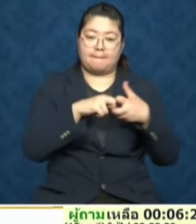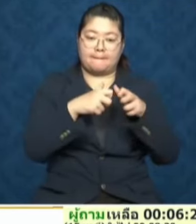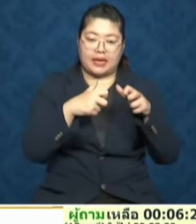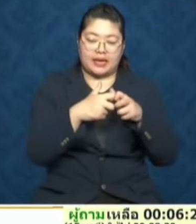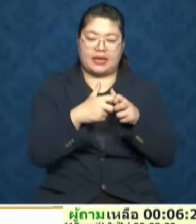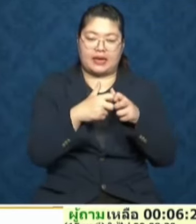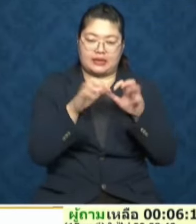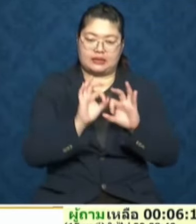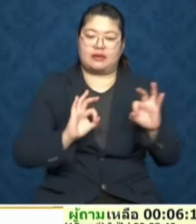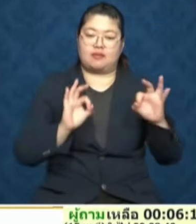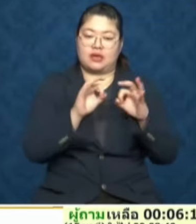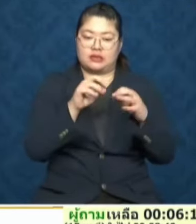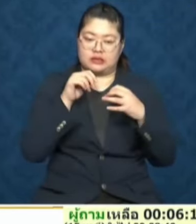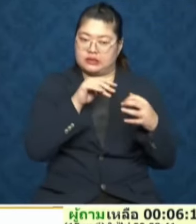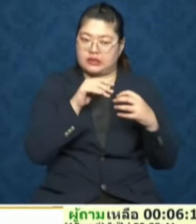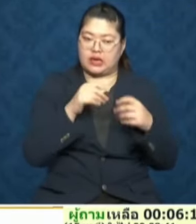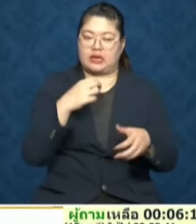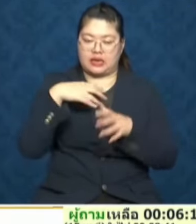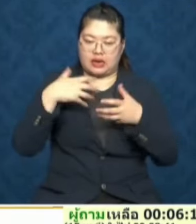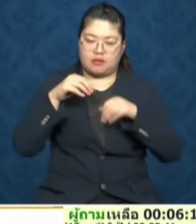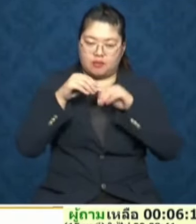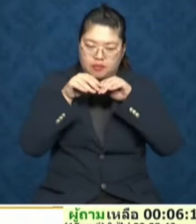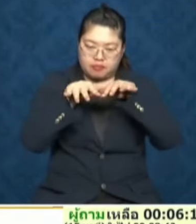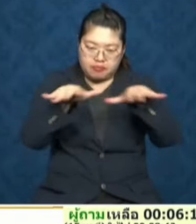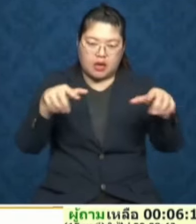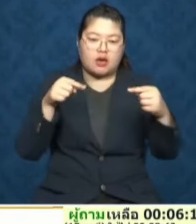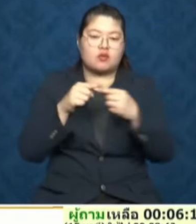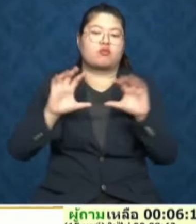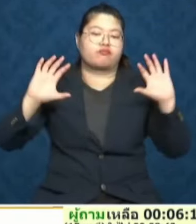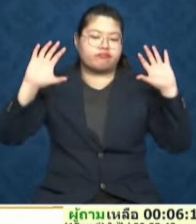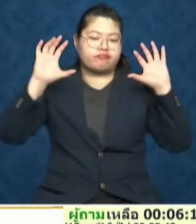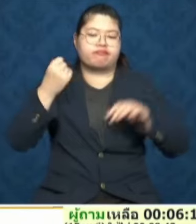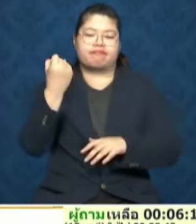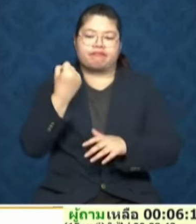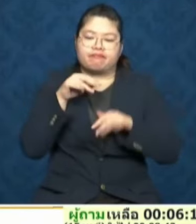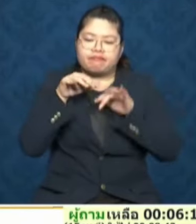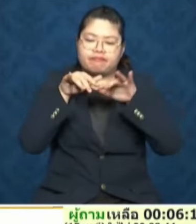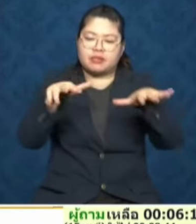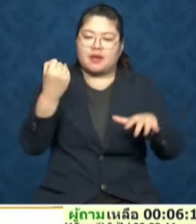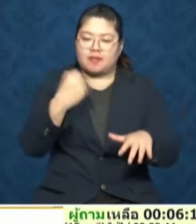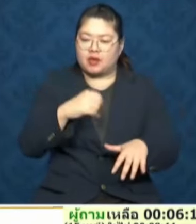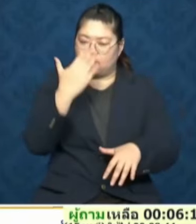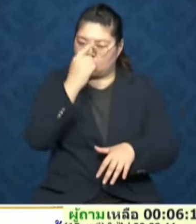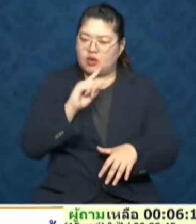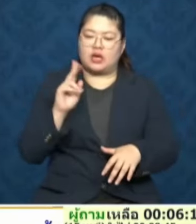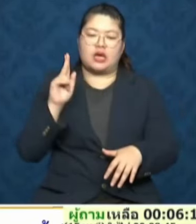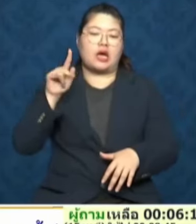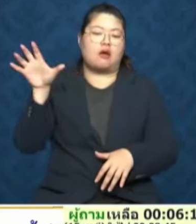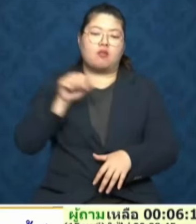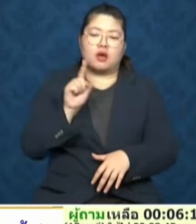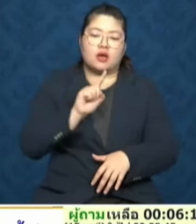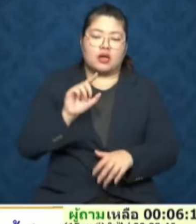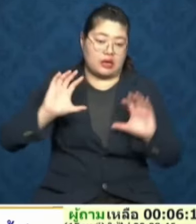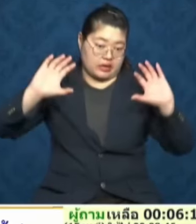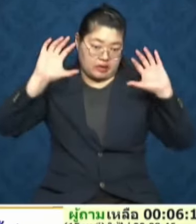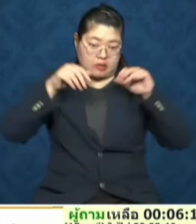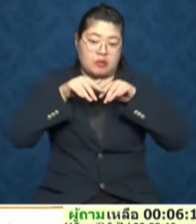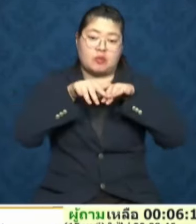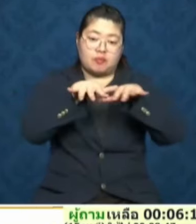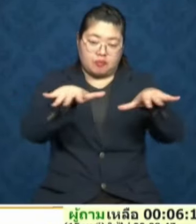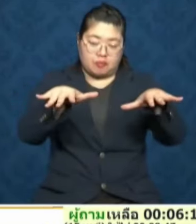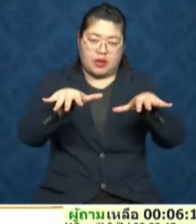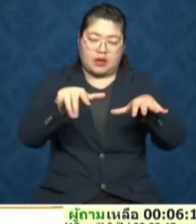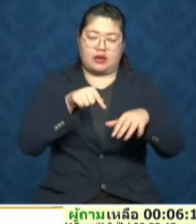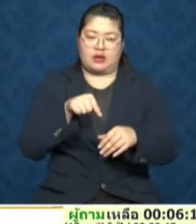ของการสื่อสานของรัฐบาลทบตพลาดเพระว่ทคข่าวจากรัฐบาลของopian ธรร่ ไม่ควจะเป็ข่าวที่